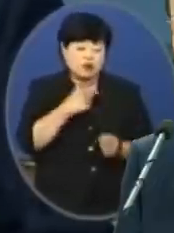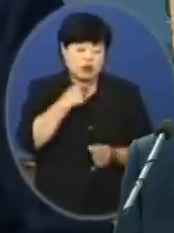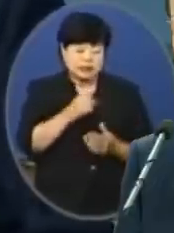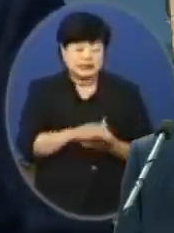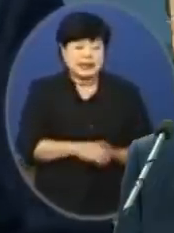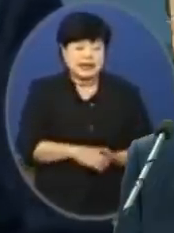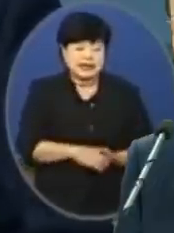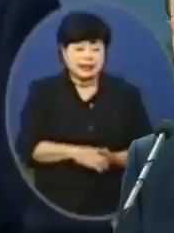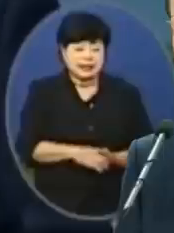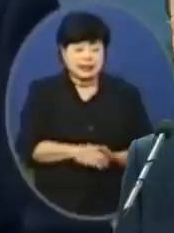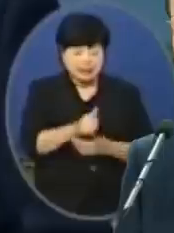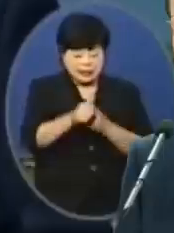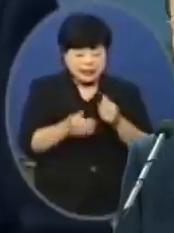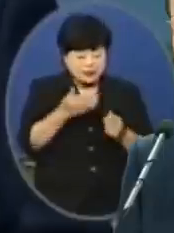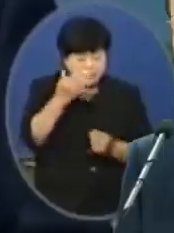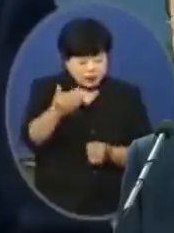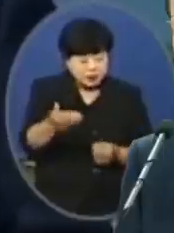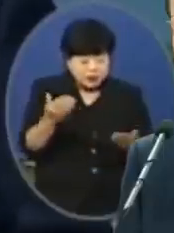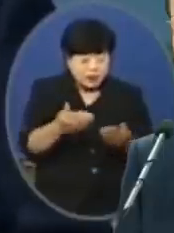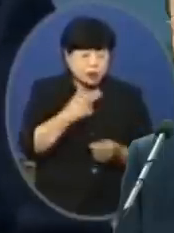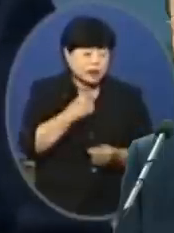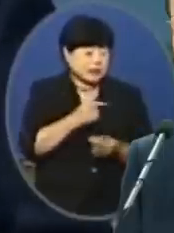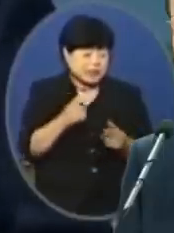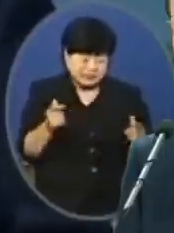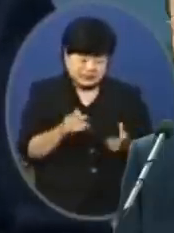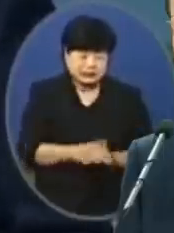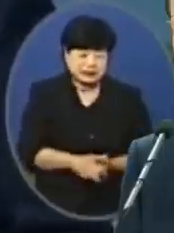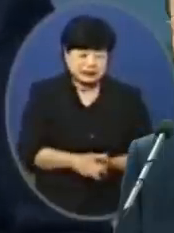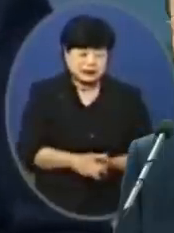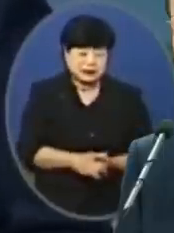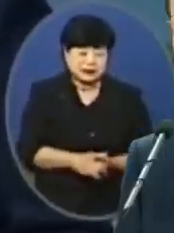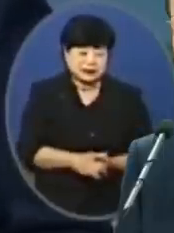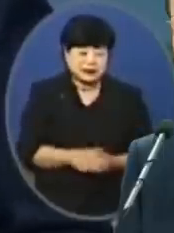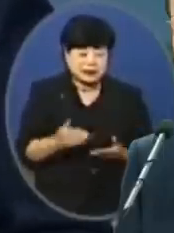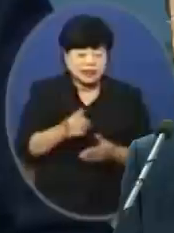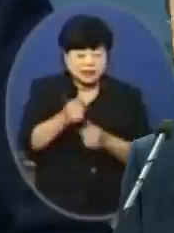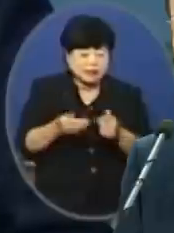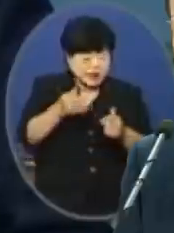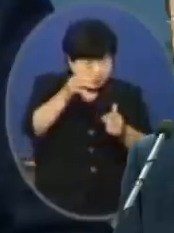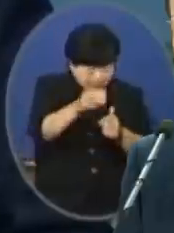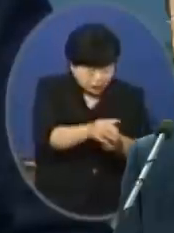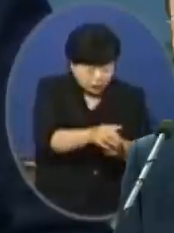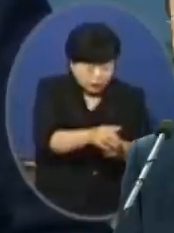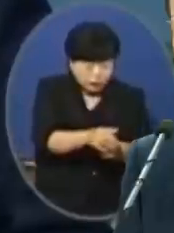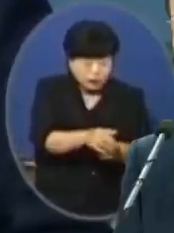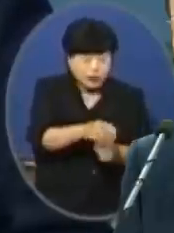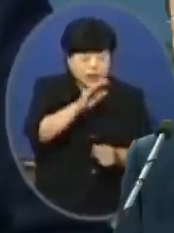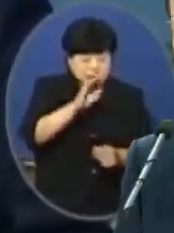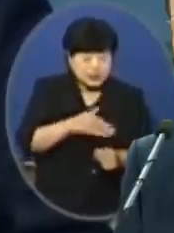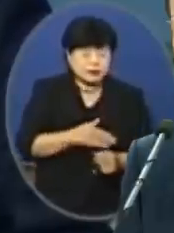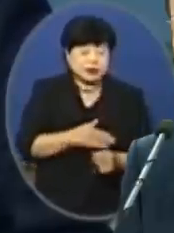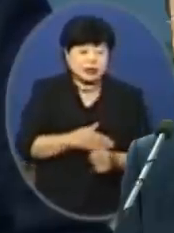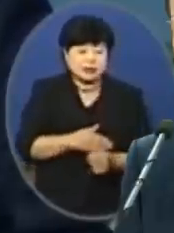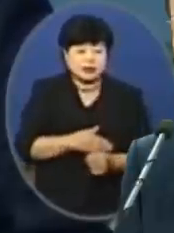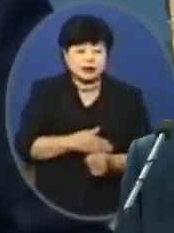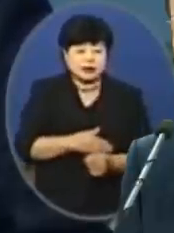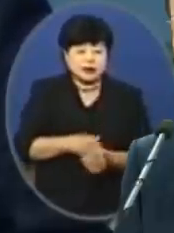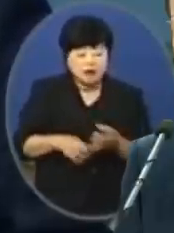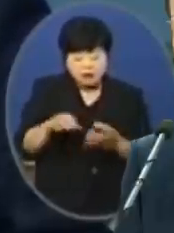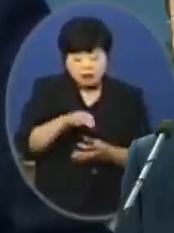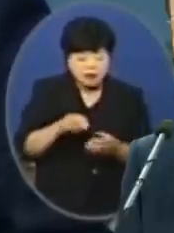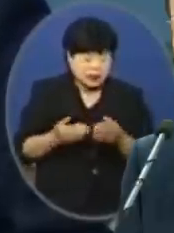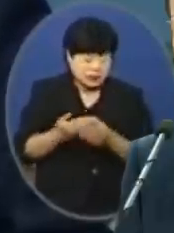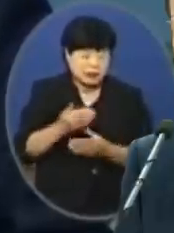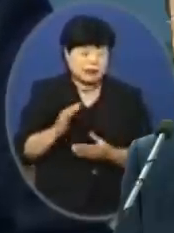요구하신다. 하나님은 여러분 일하기를 원치 않습니다. 일은 하나님이 하시기 때문에 잘못하다가는